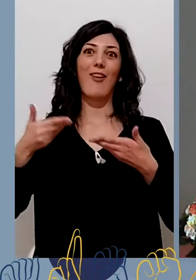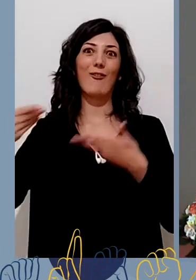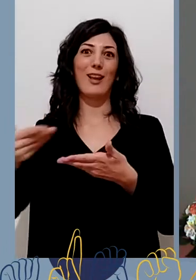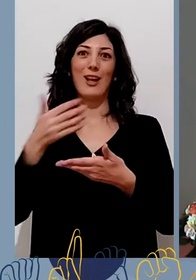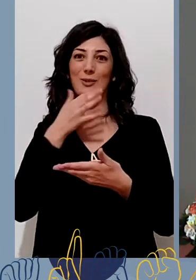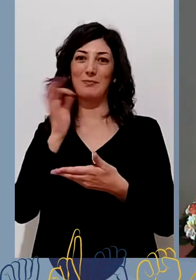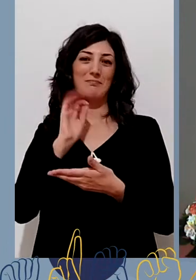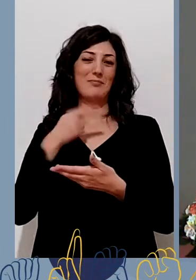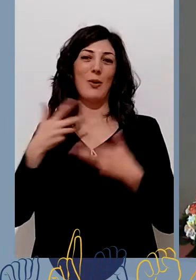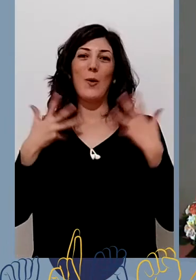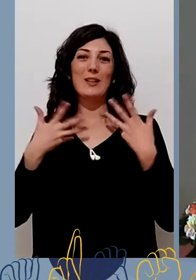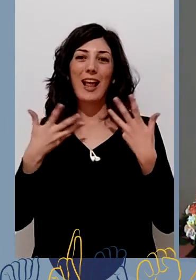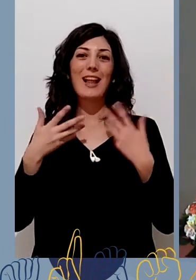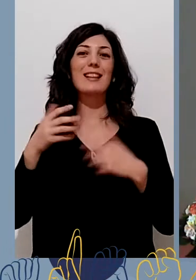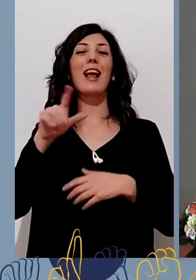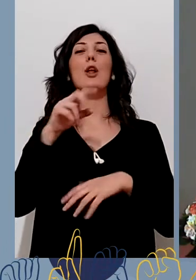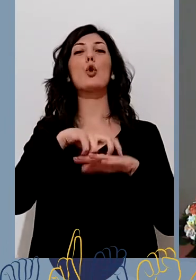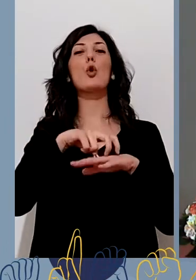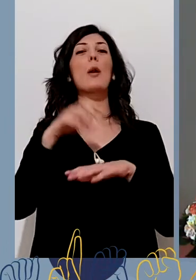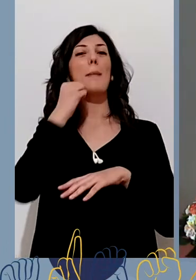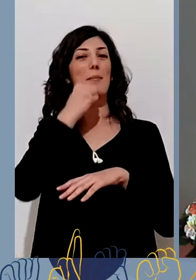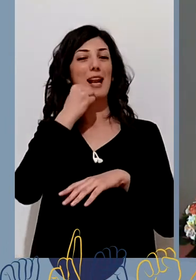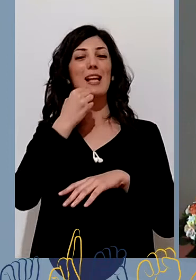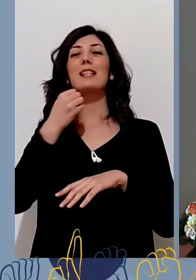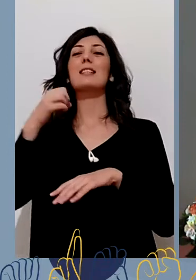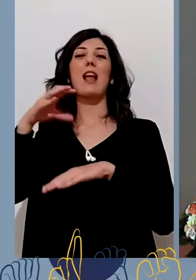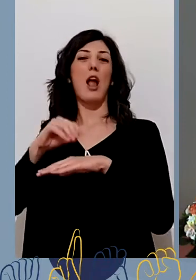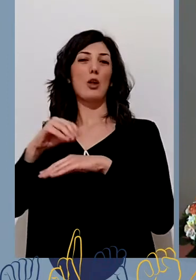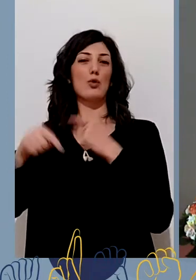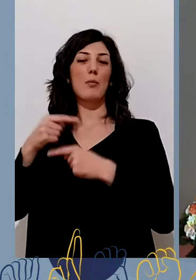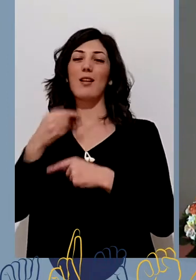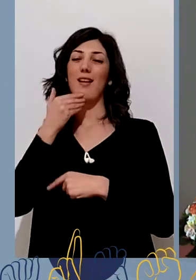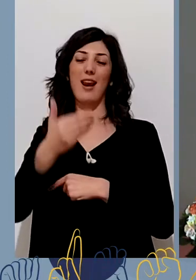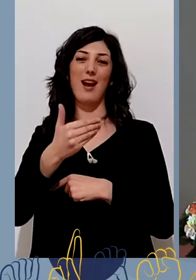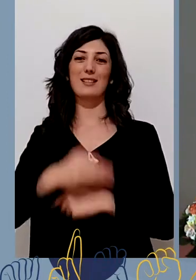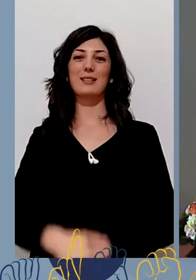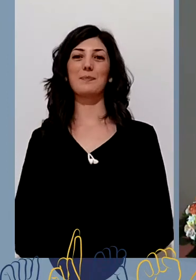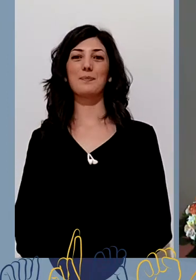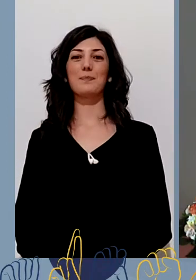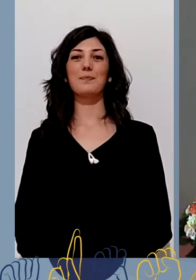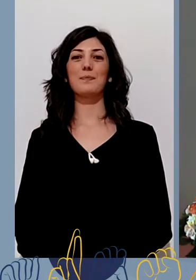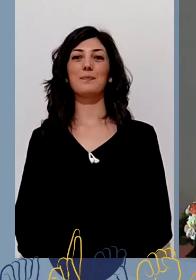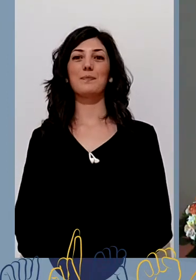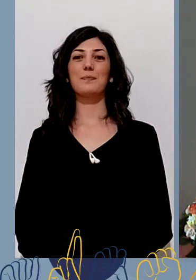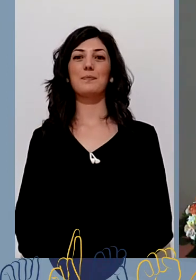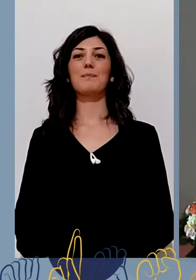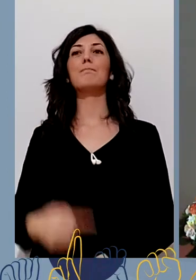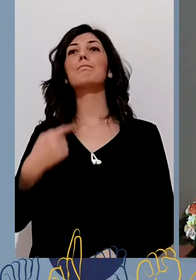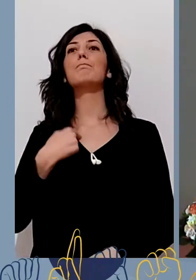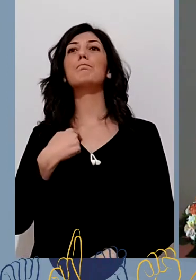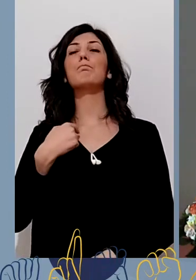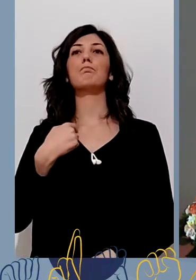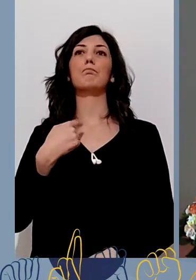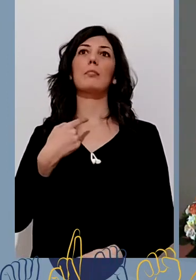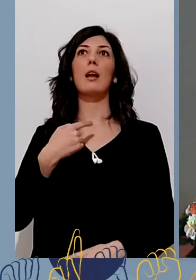e anche il dottor Parente. Io mi specializzo di più sulla sordocecità,